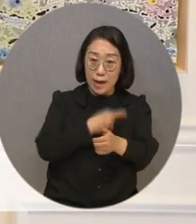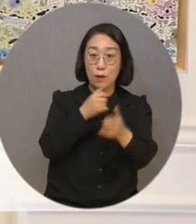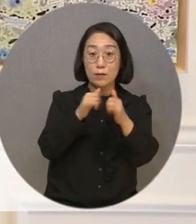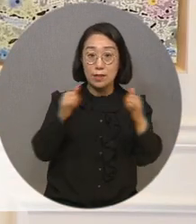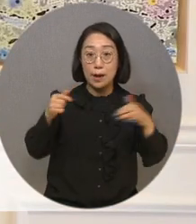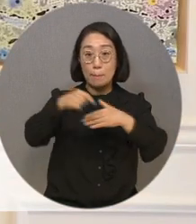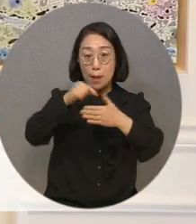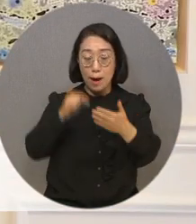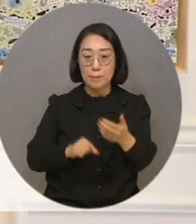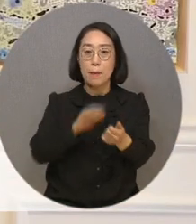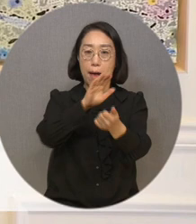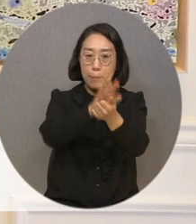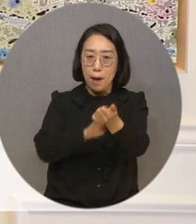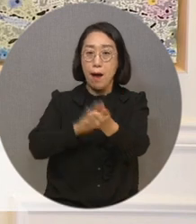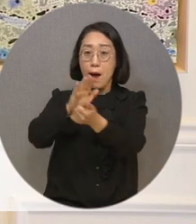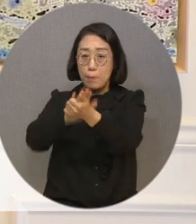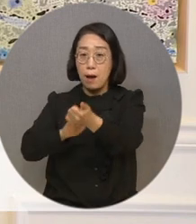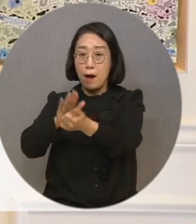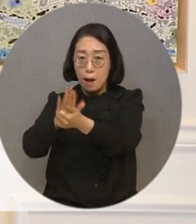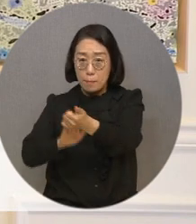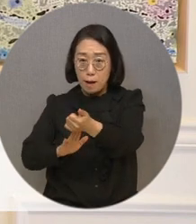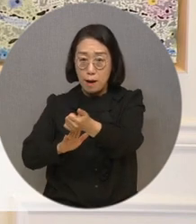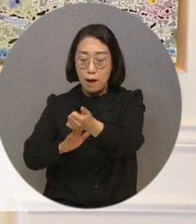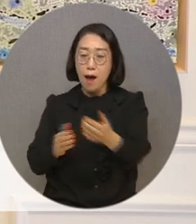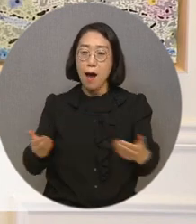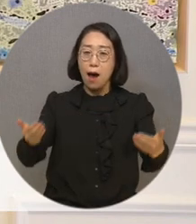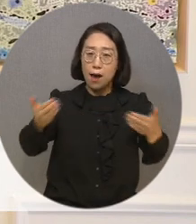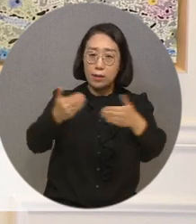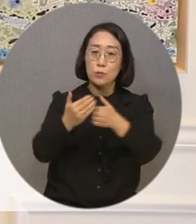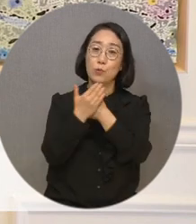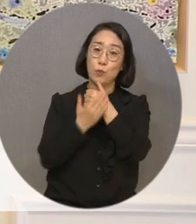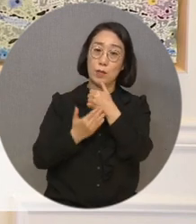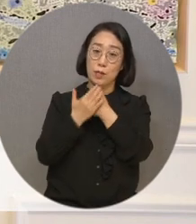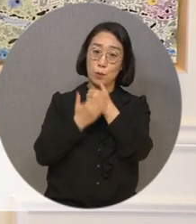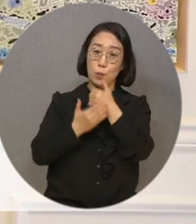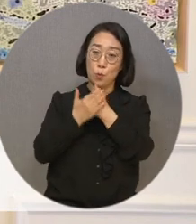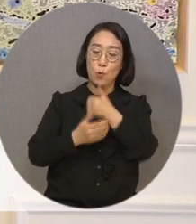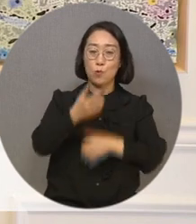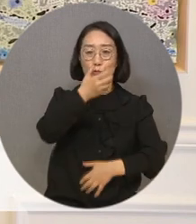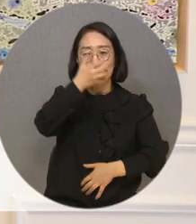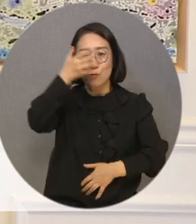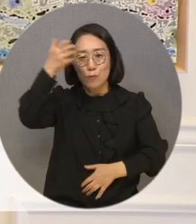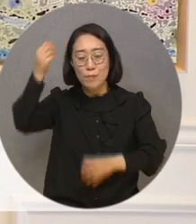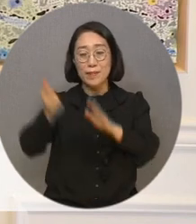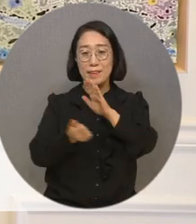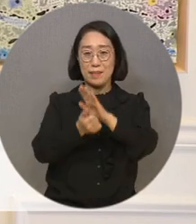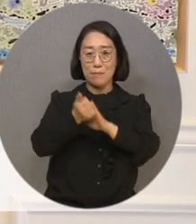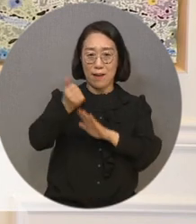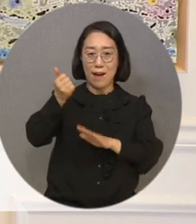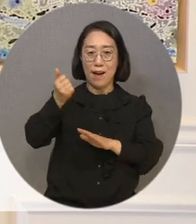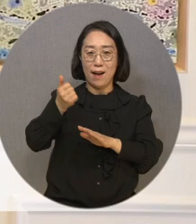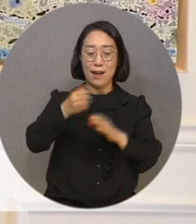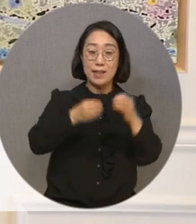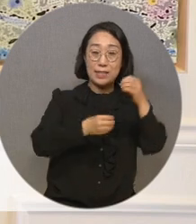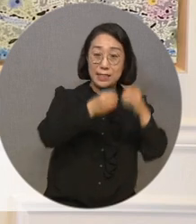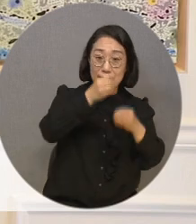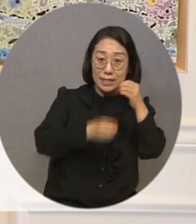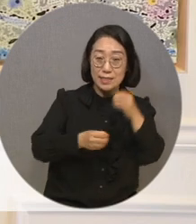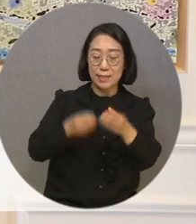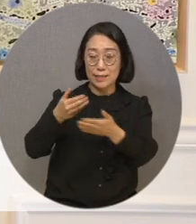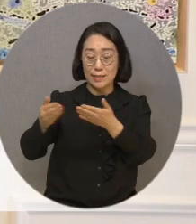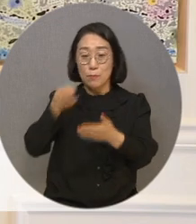마음을 어루만져주고 보듬어주는 어떤 위로와 꿈과 희망을 시와 그림을 통해 작품에